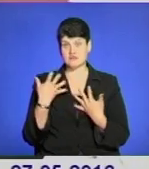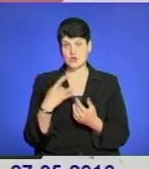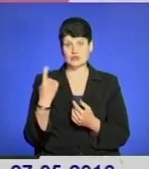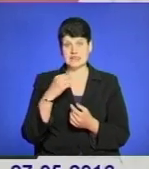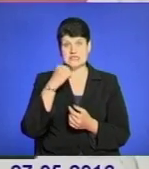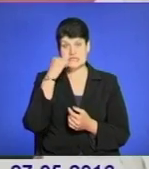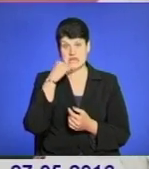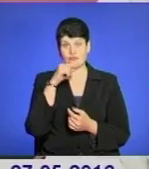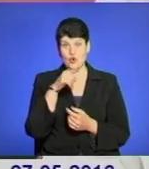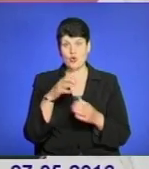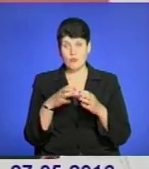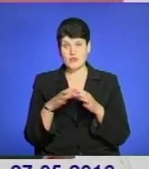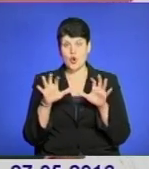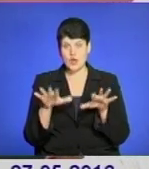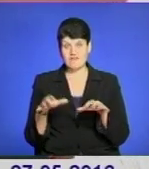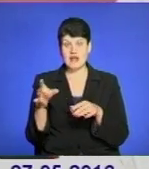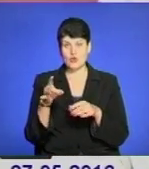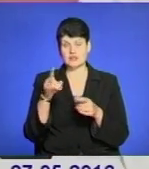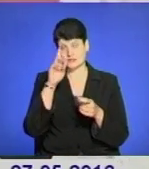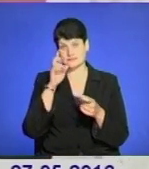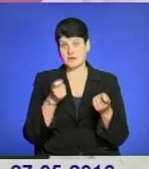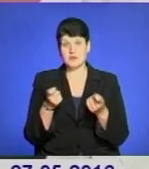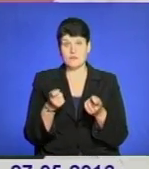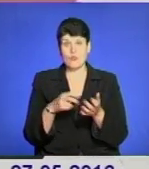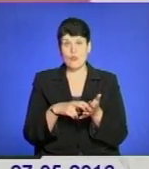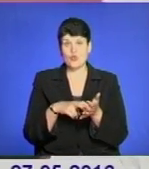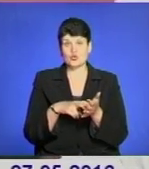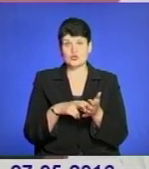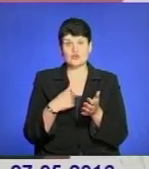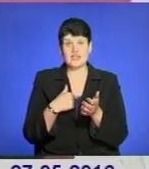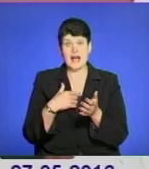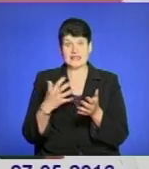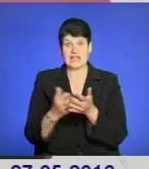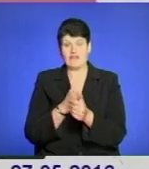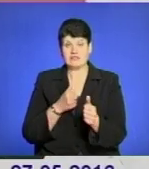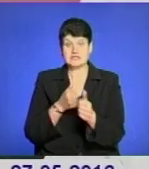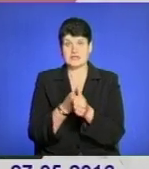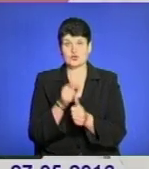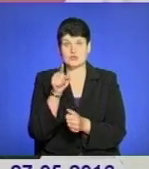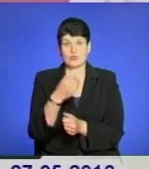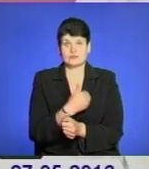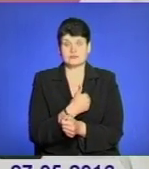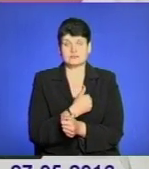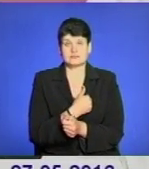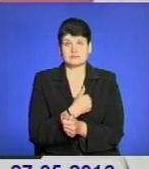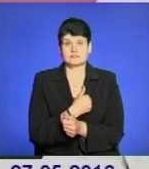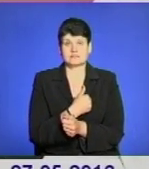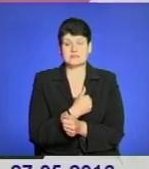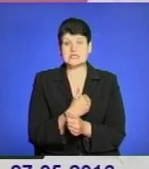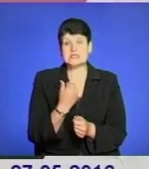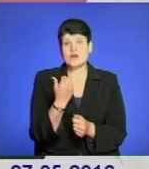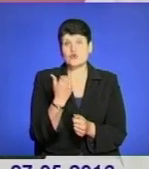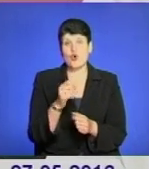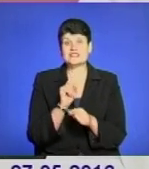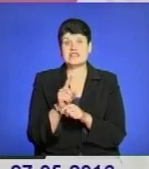найстарших в його команді голів районних адміністрацій, деколи боюся, що я не встигну за його ініціативами чи за його